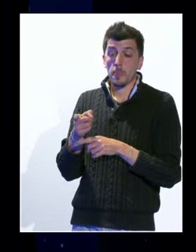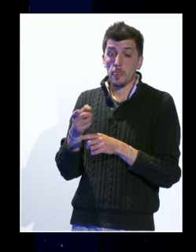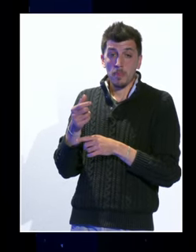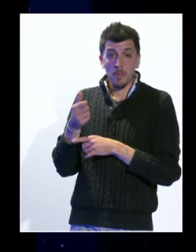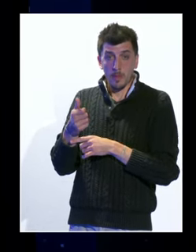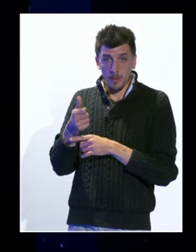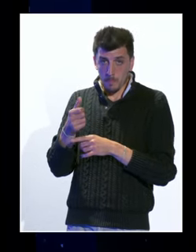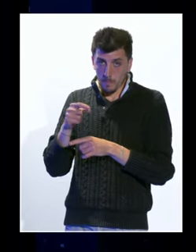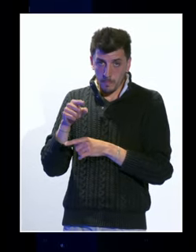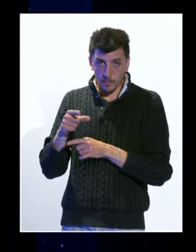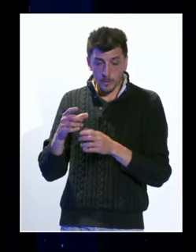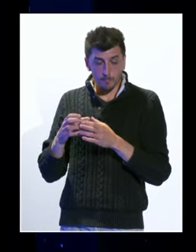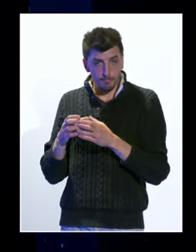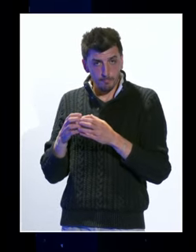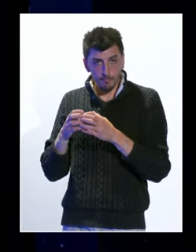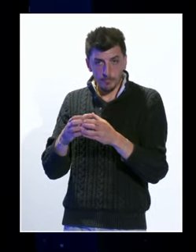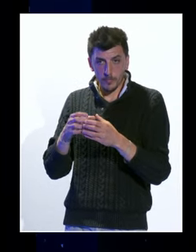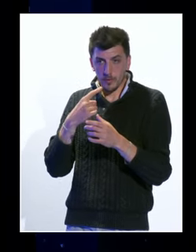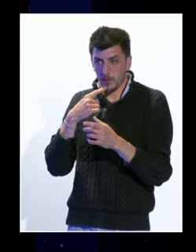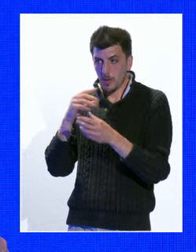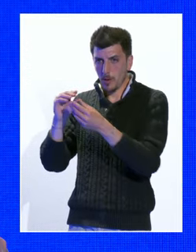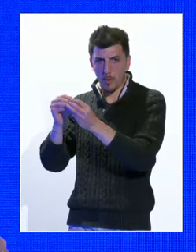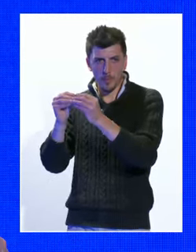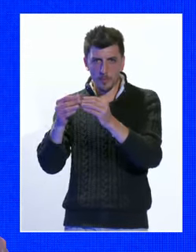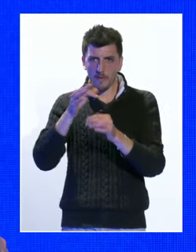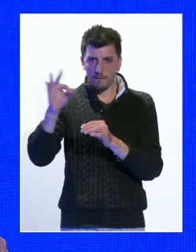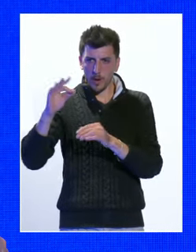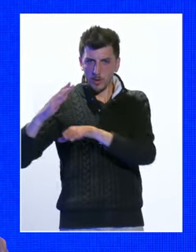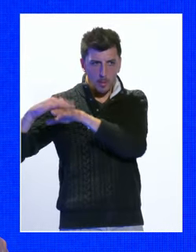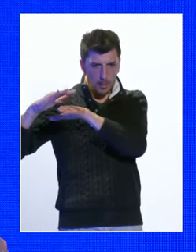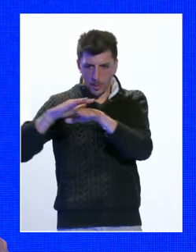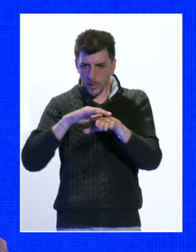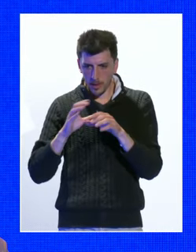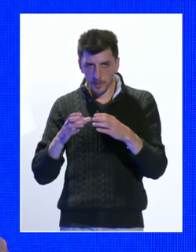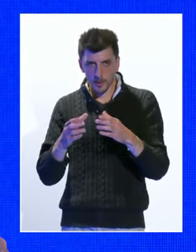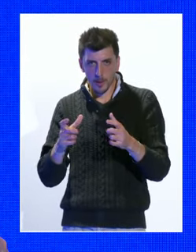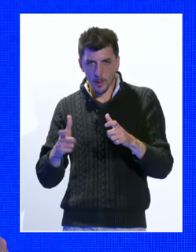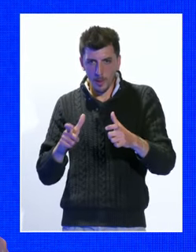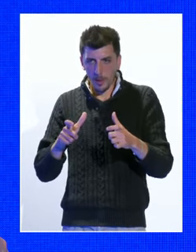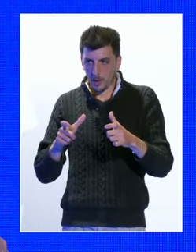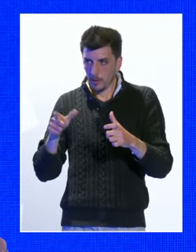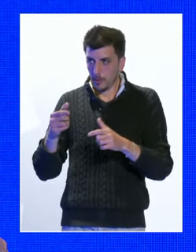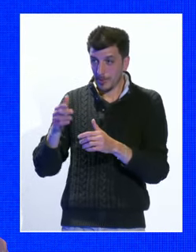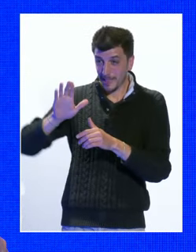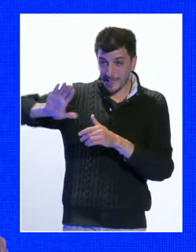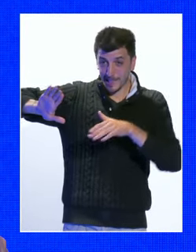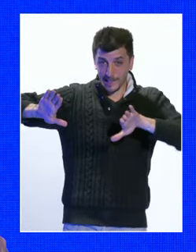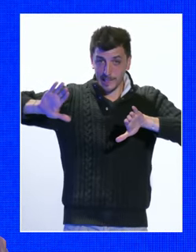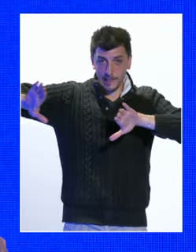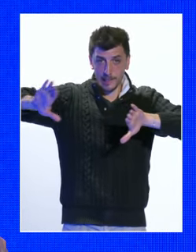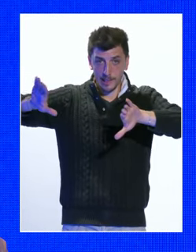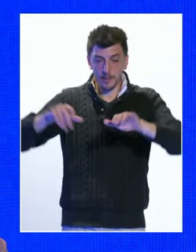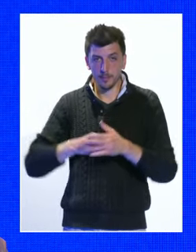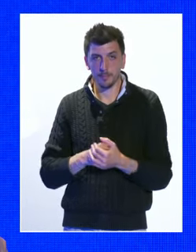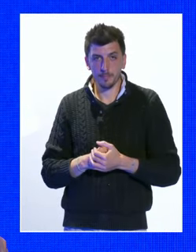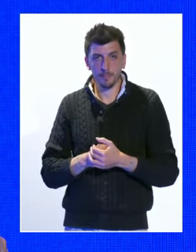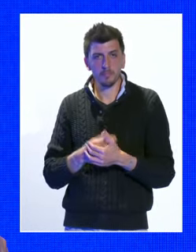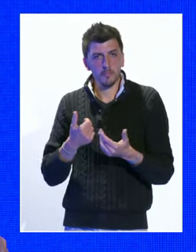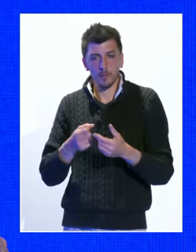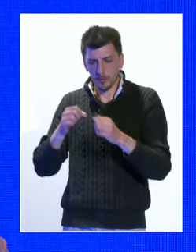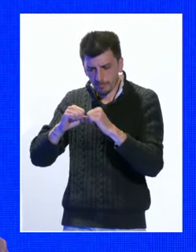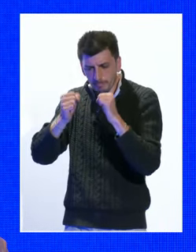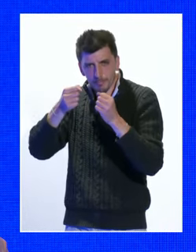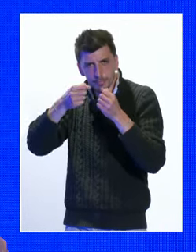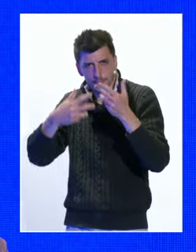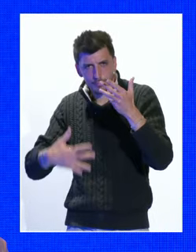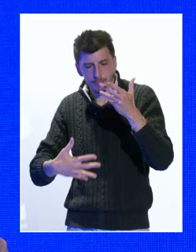un certain nombre des périls qui menacent la France aujourd'hui. Et je voudrais en décliner quelques-uns.